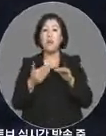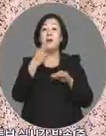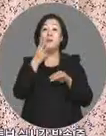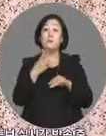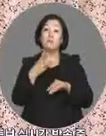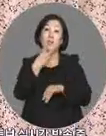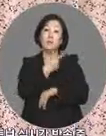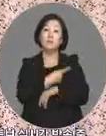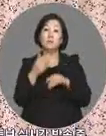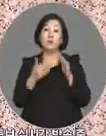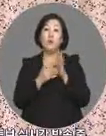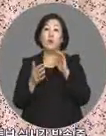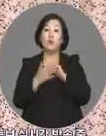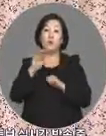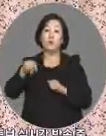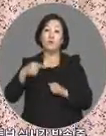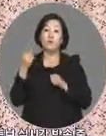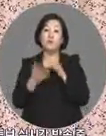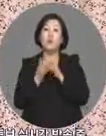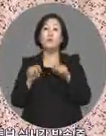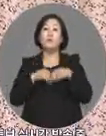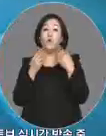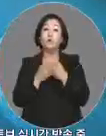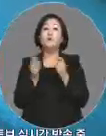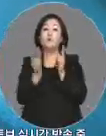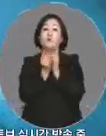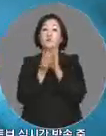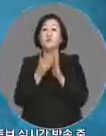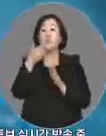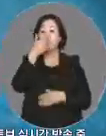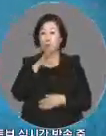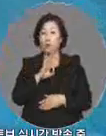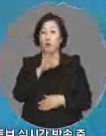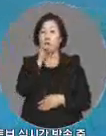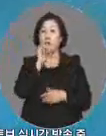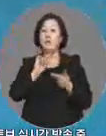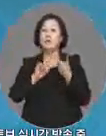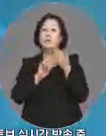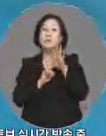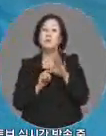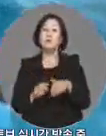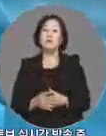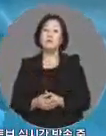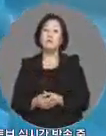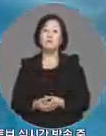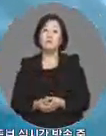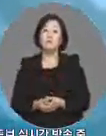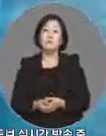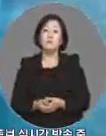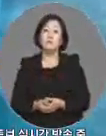하고, 3차 접종을 받으면 접종 즉시 효력이 생깁니다. UBC 뉴스 배윤주입니다.